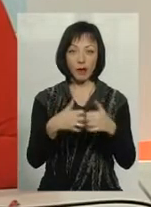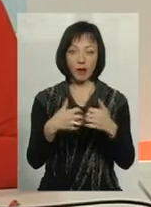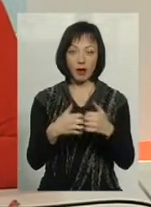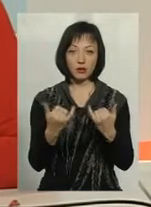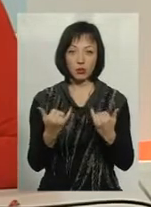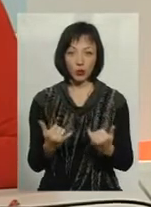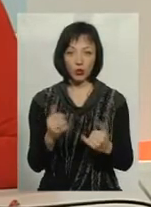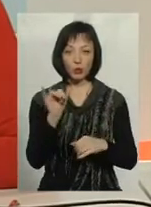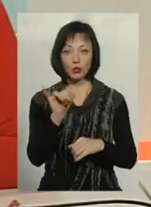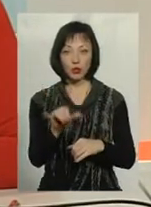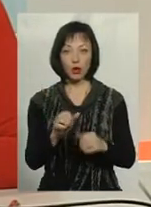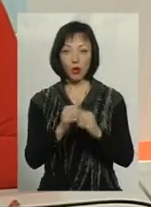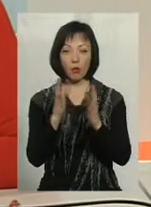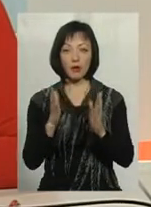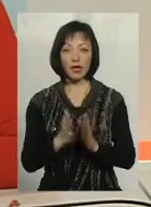вони